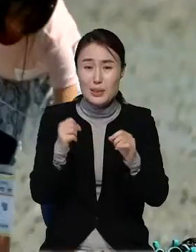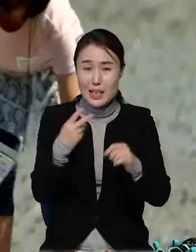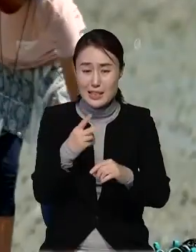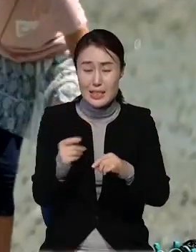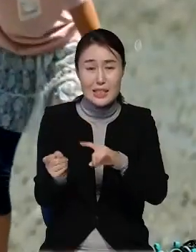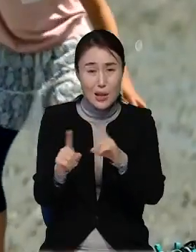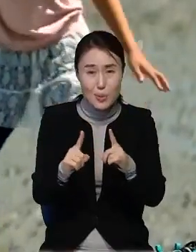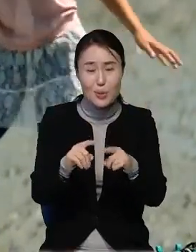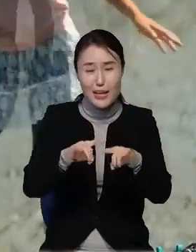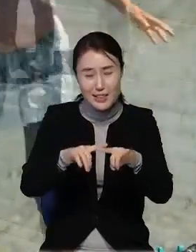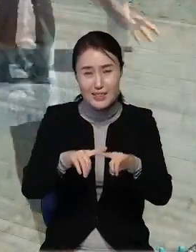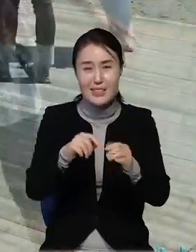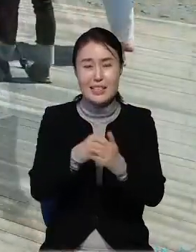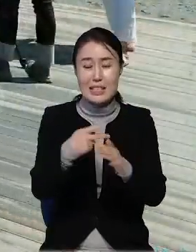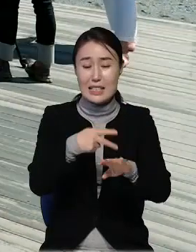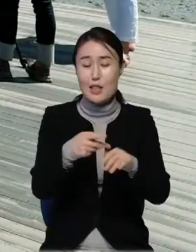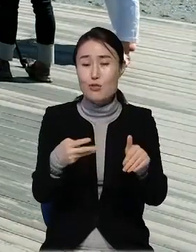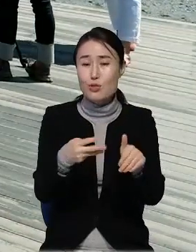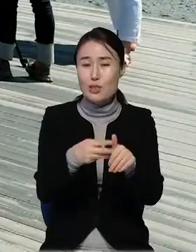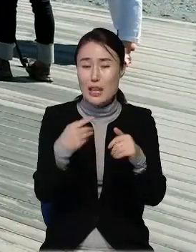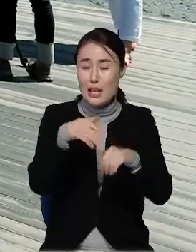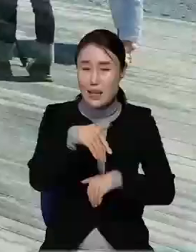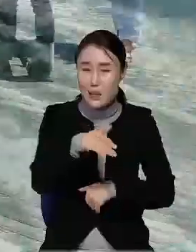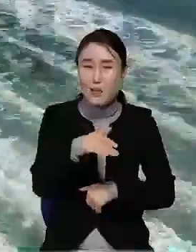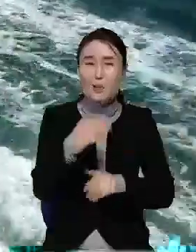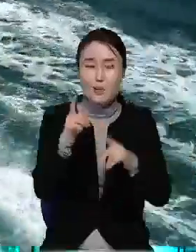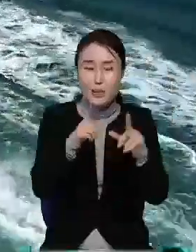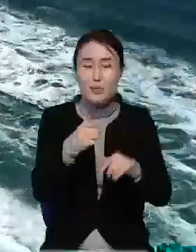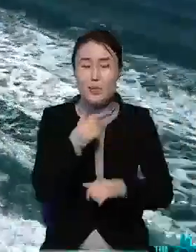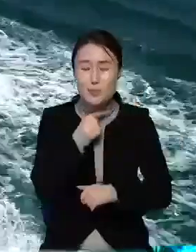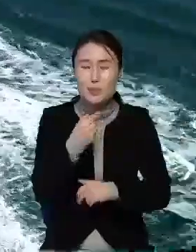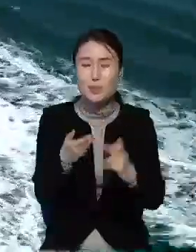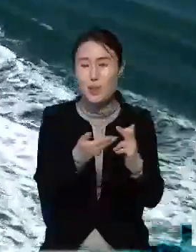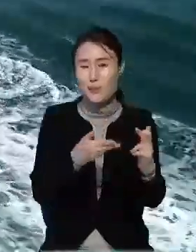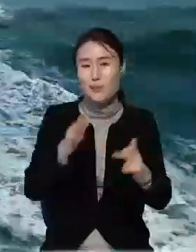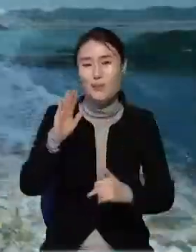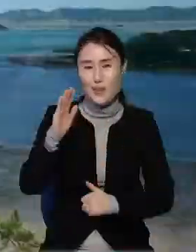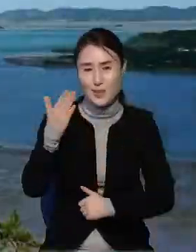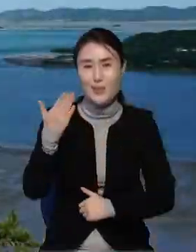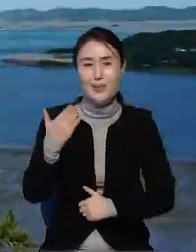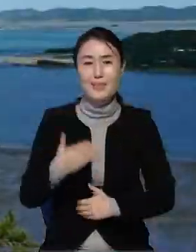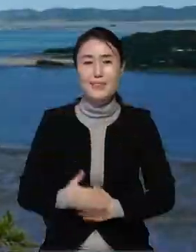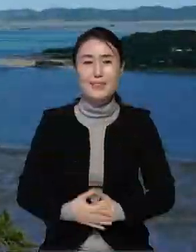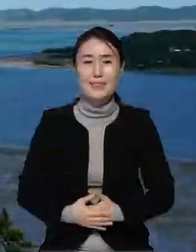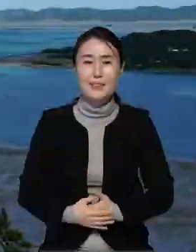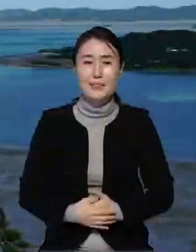신안군은 가고 싶고 살고 싶은 섬으로 주목받고 있습니다. KBC 이동근입니다.